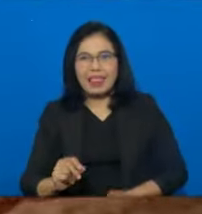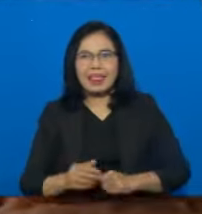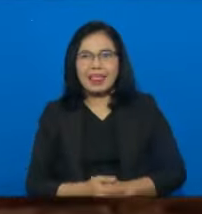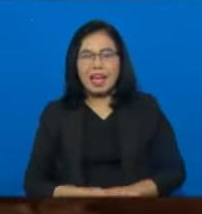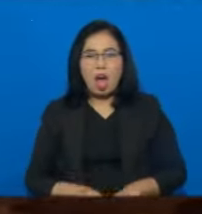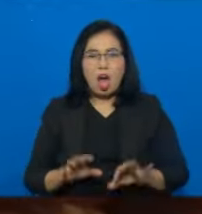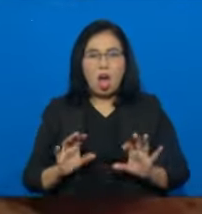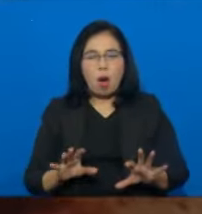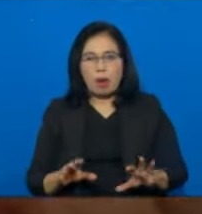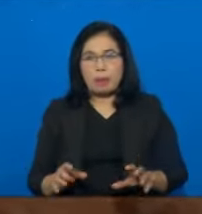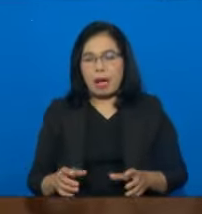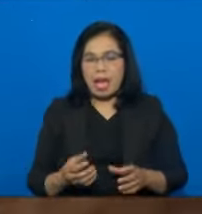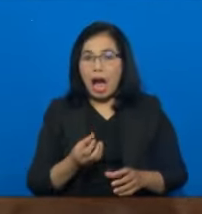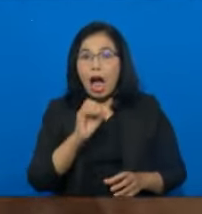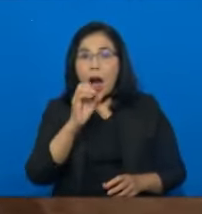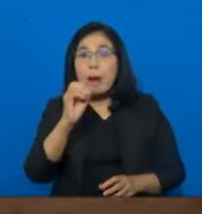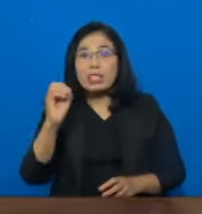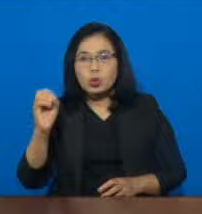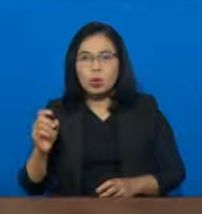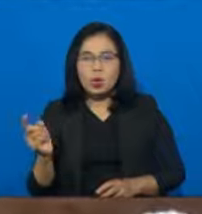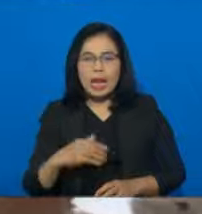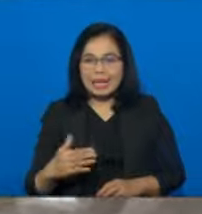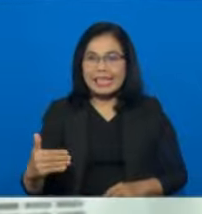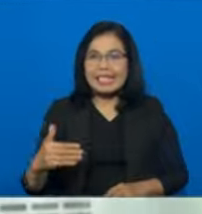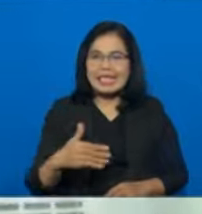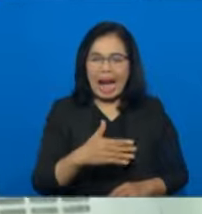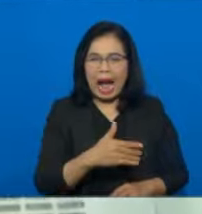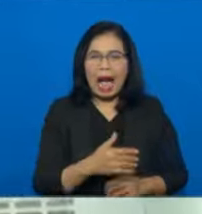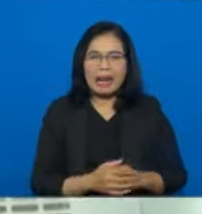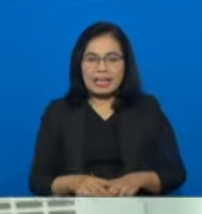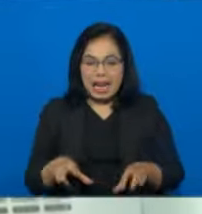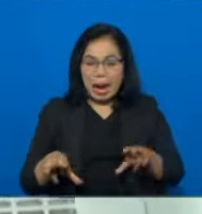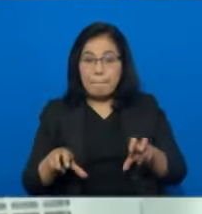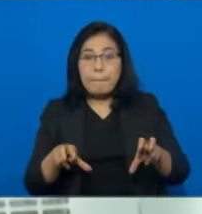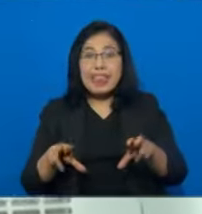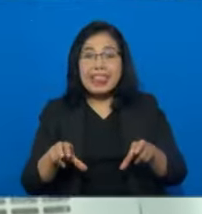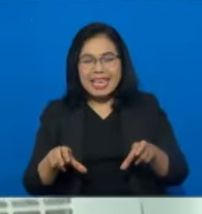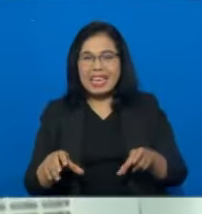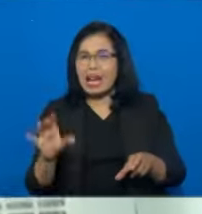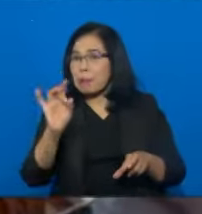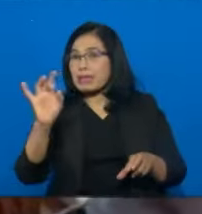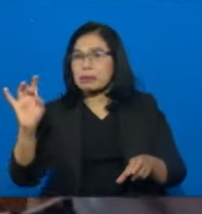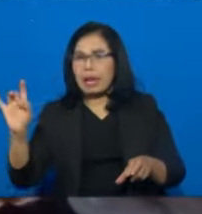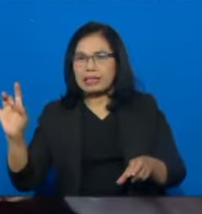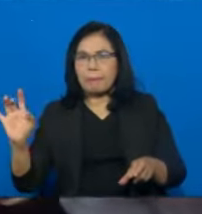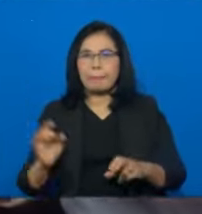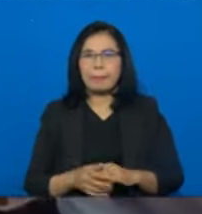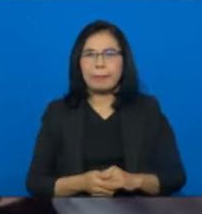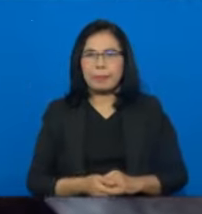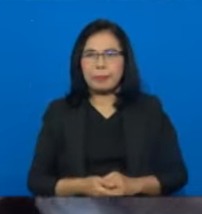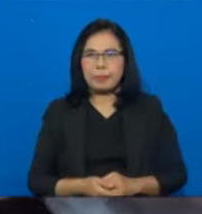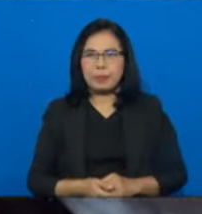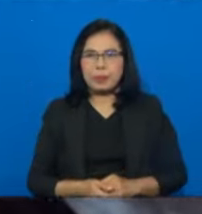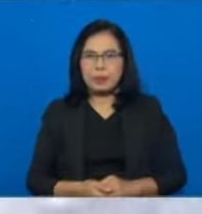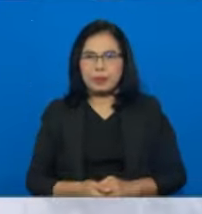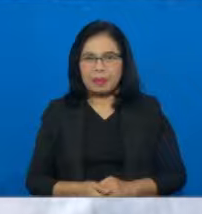bakso cumi, kepiting, dan menu bakso lainnya yang rasanya tidak kalah dengan kedai bakso lain. Seperti Nana, salah seorang pengunjung yang mengatakan ia